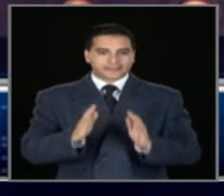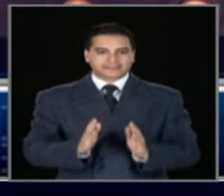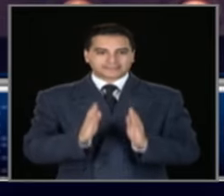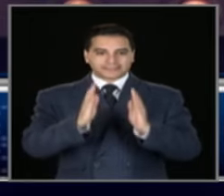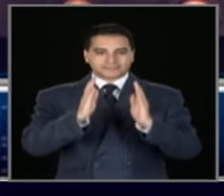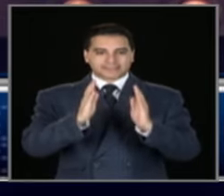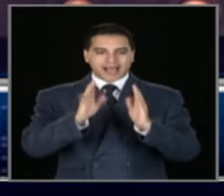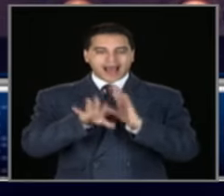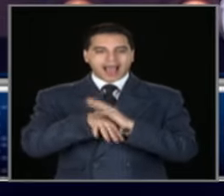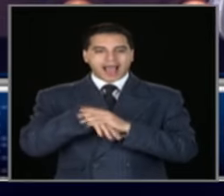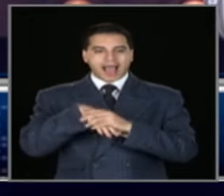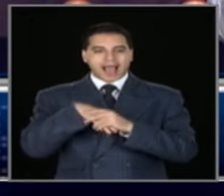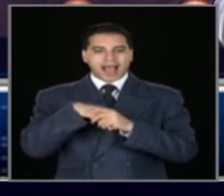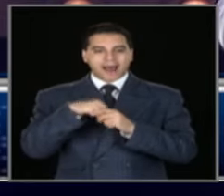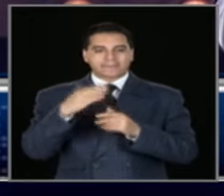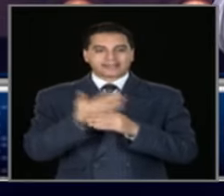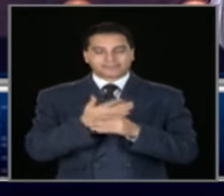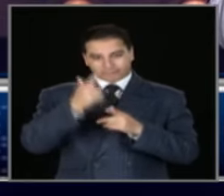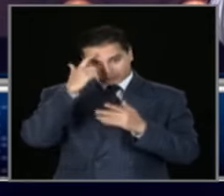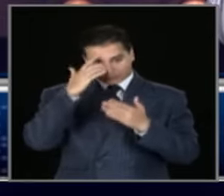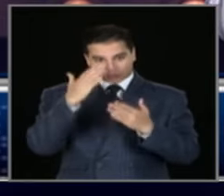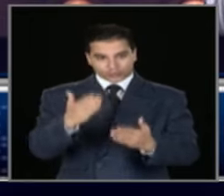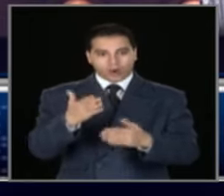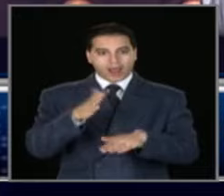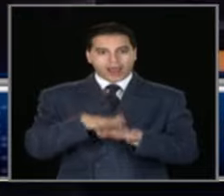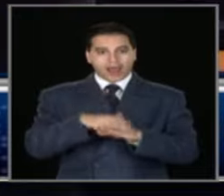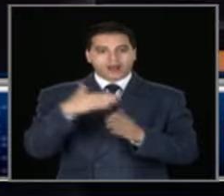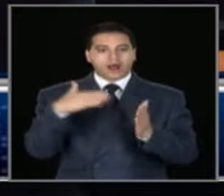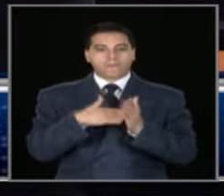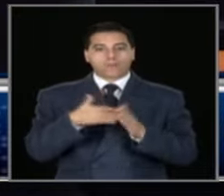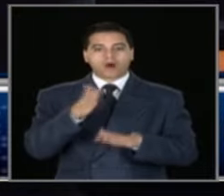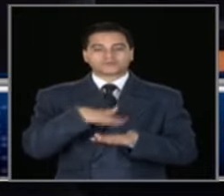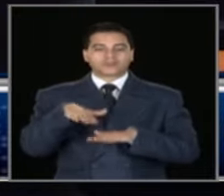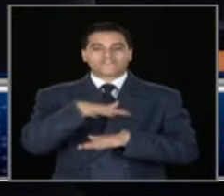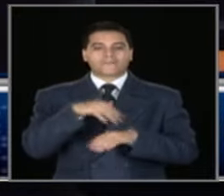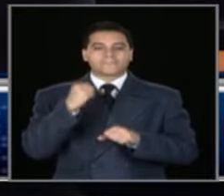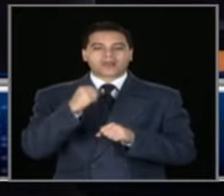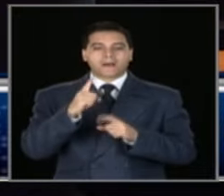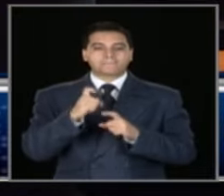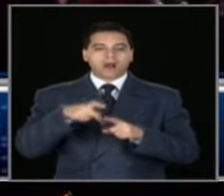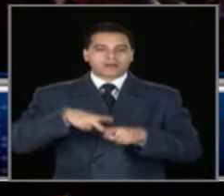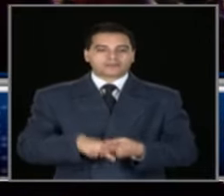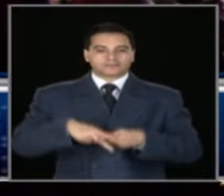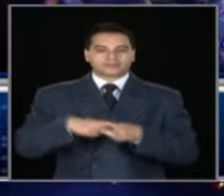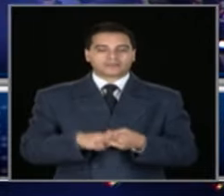ده اتعمل تكريما لعامل المجاري. إجابة خاطئة.